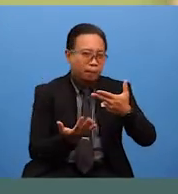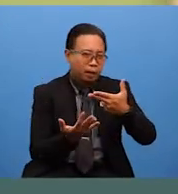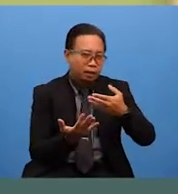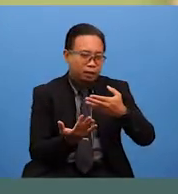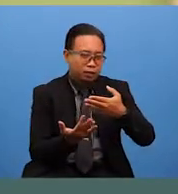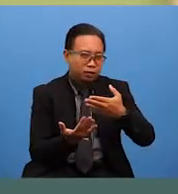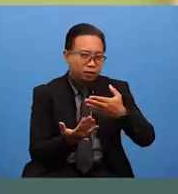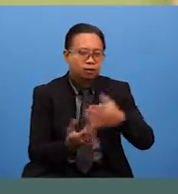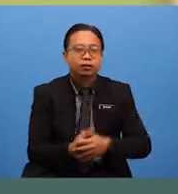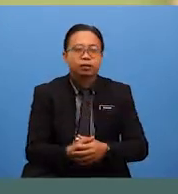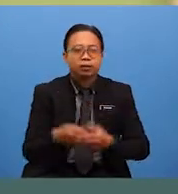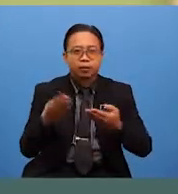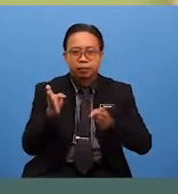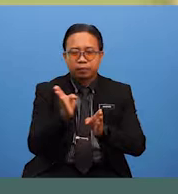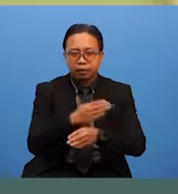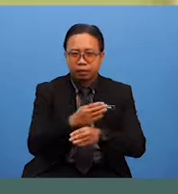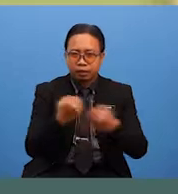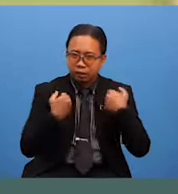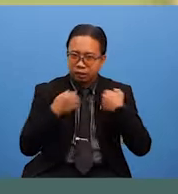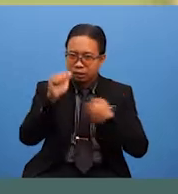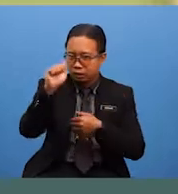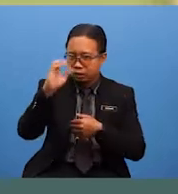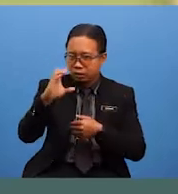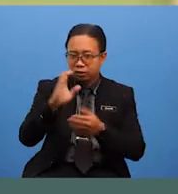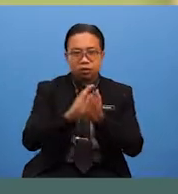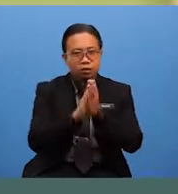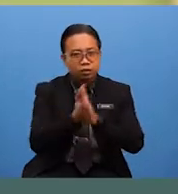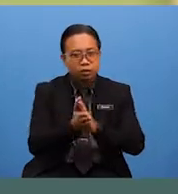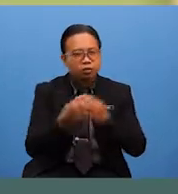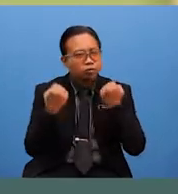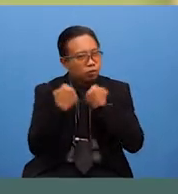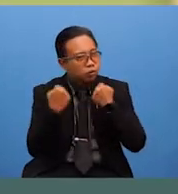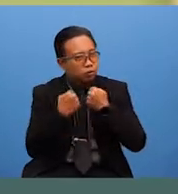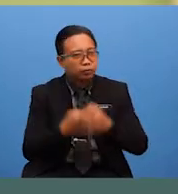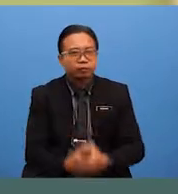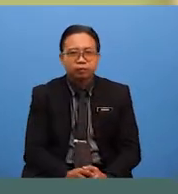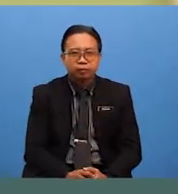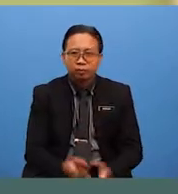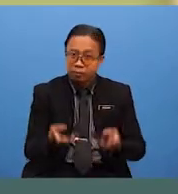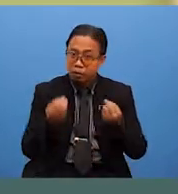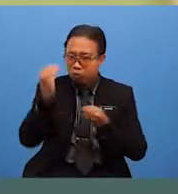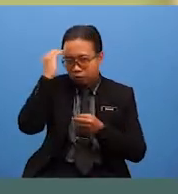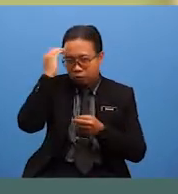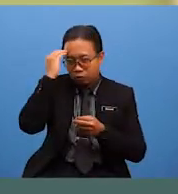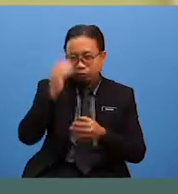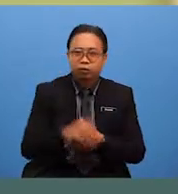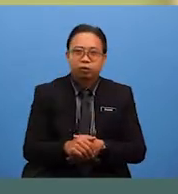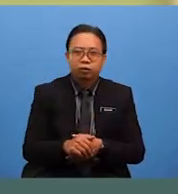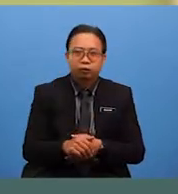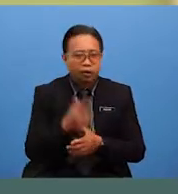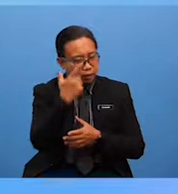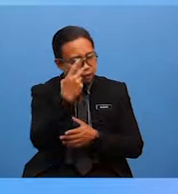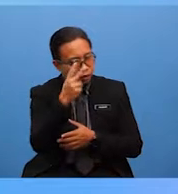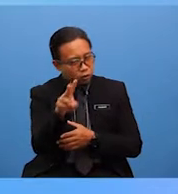BD yang dipasang alat pendingin haul menjadi sejuk nak tahu tak Dengar